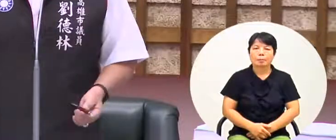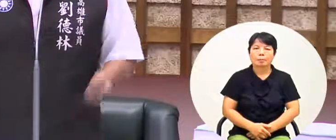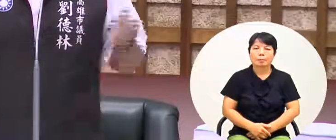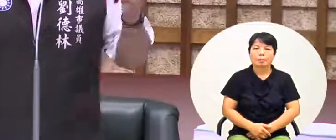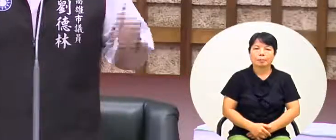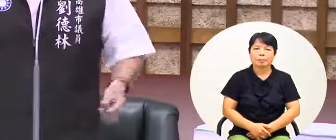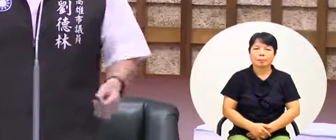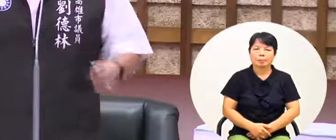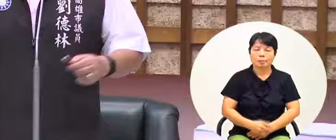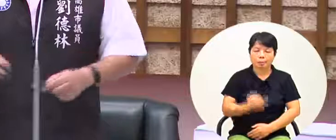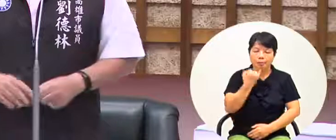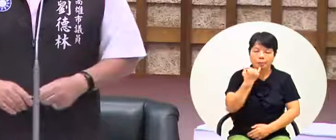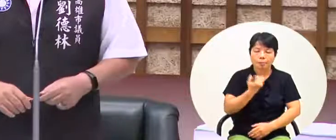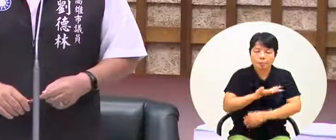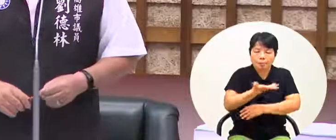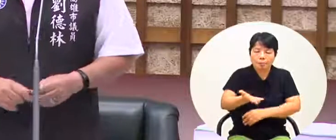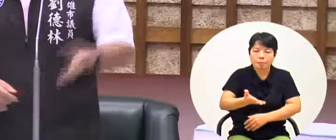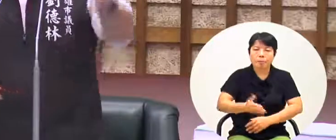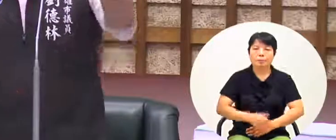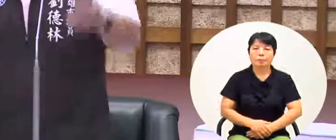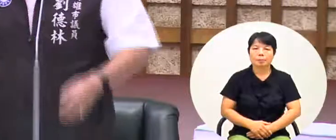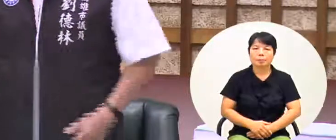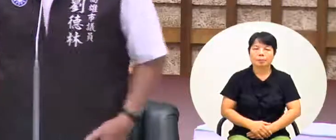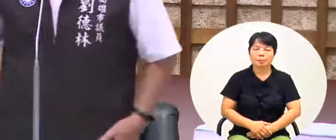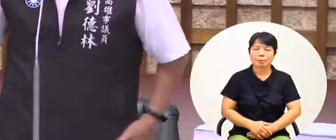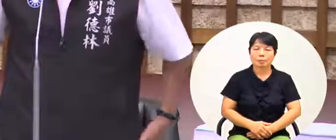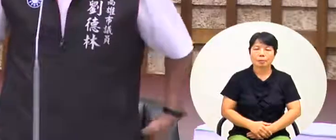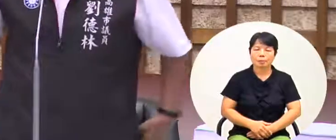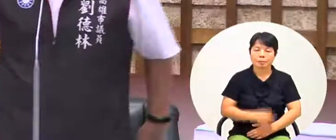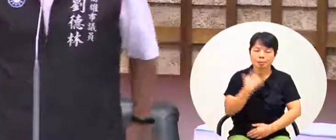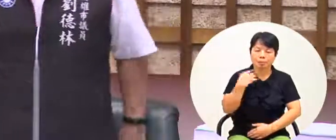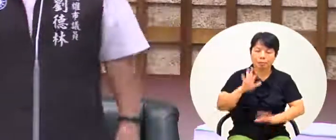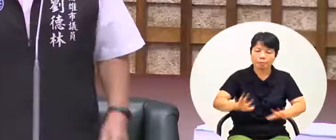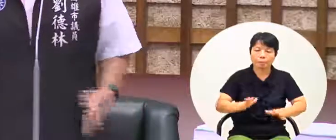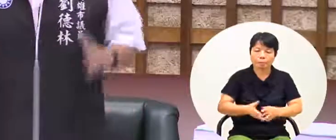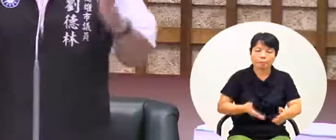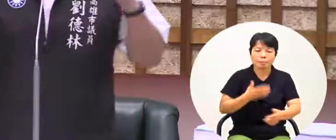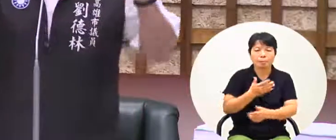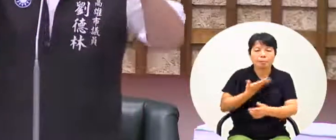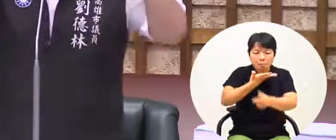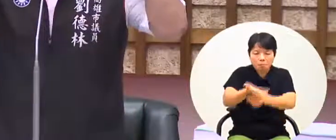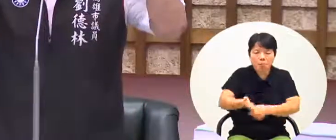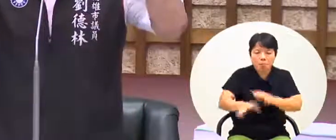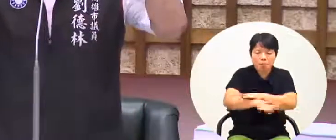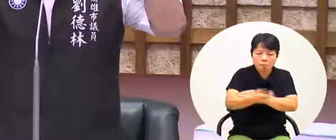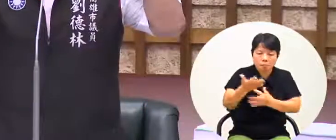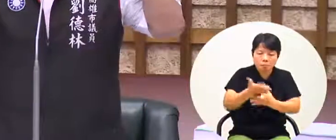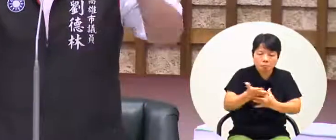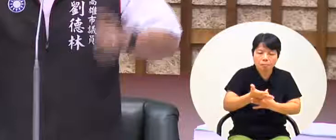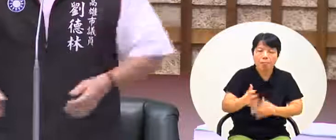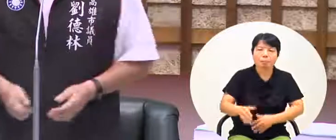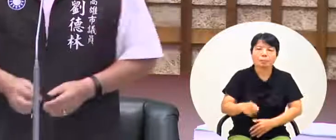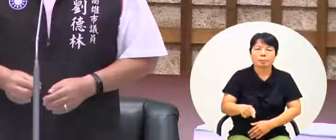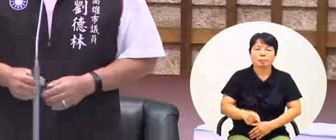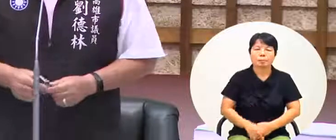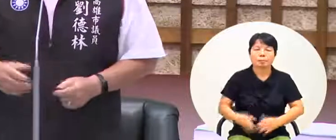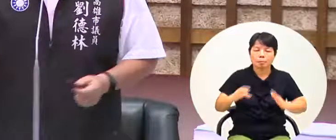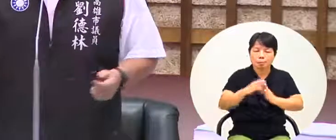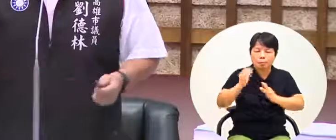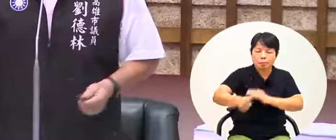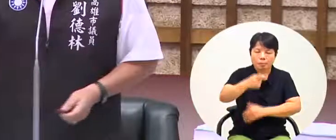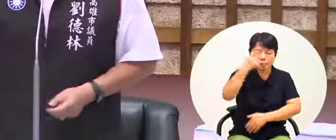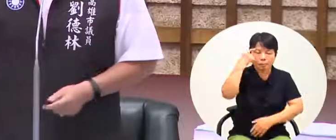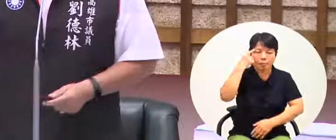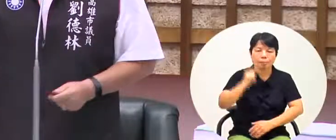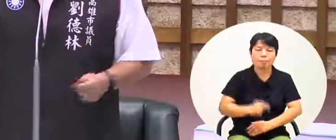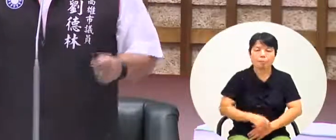该有的一个空间。当然局长的想法就是说你们的想法就是希望这个城